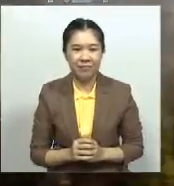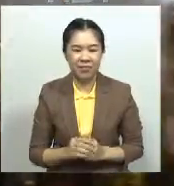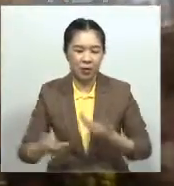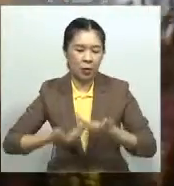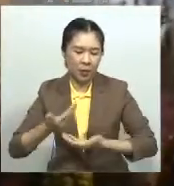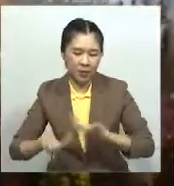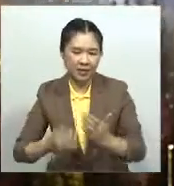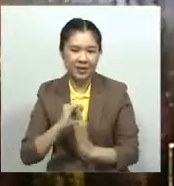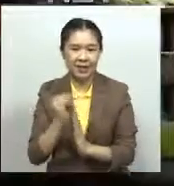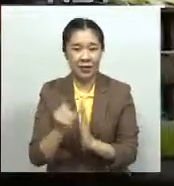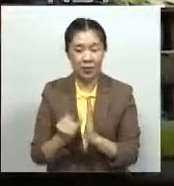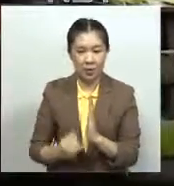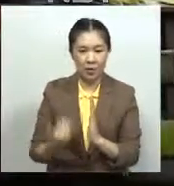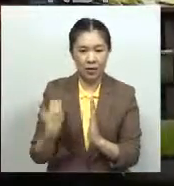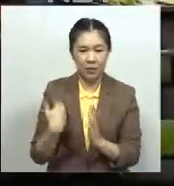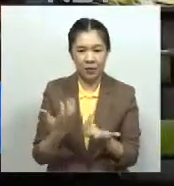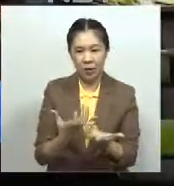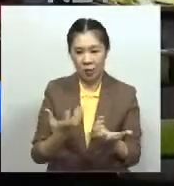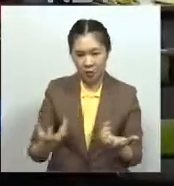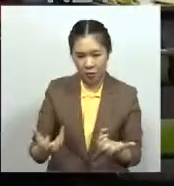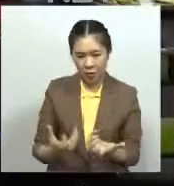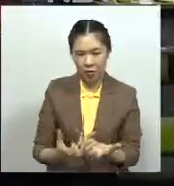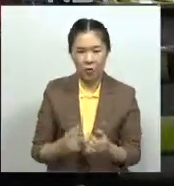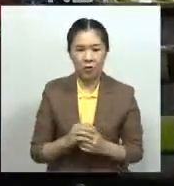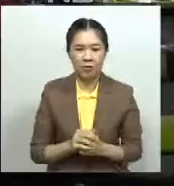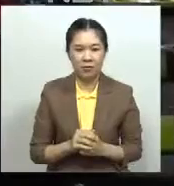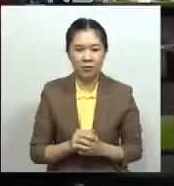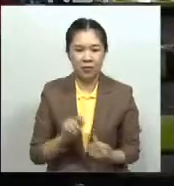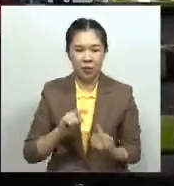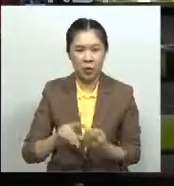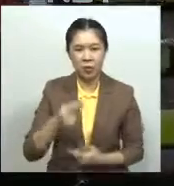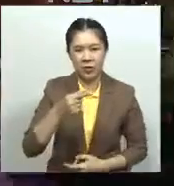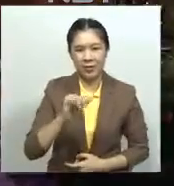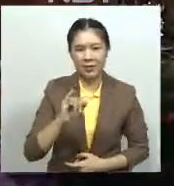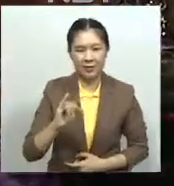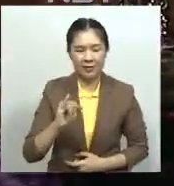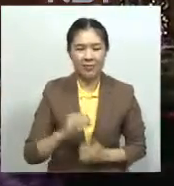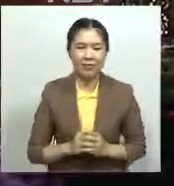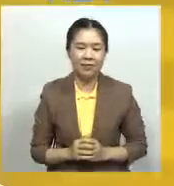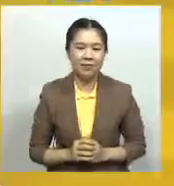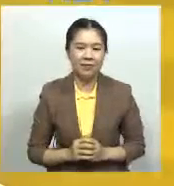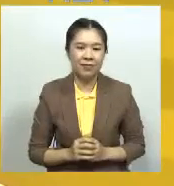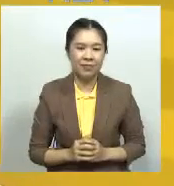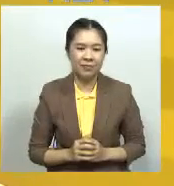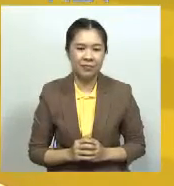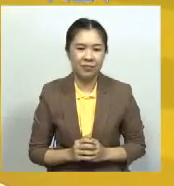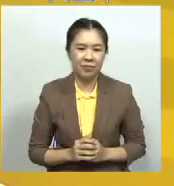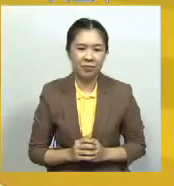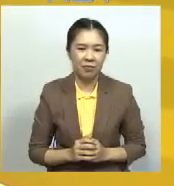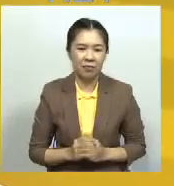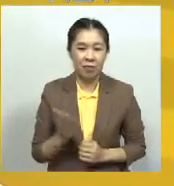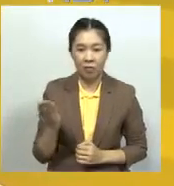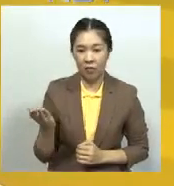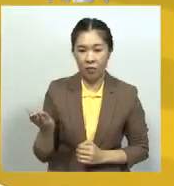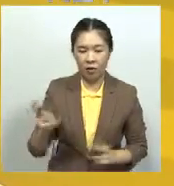ณิชย์จังหวัดและโซนสินค้าสิ่งบ่งชี้ทางภูมิศาสตร์หรือว่าสินค้า GIนายบุญยฤทธิ์กัลยาณมิตรปลัดก